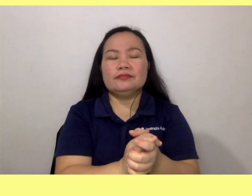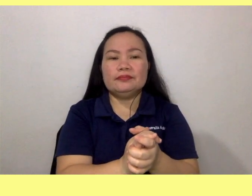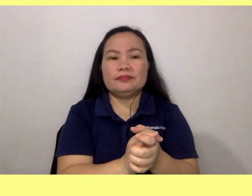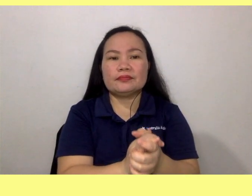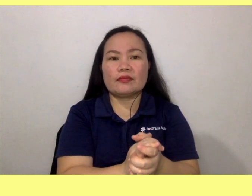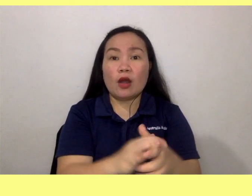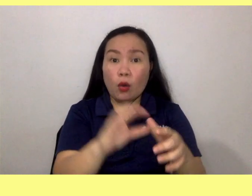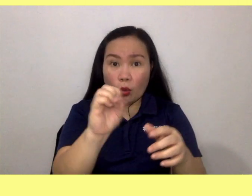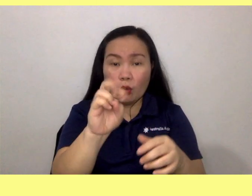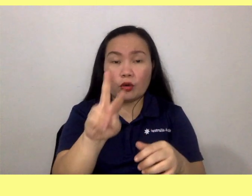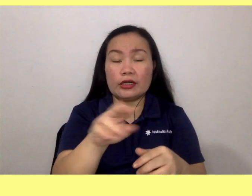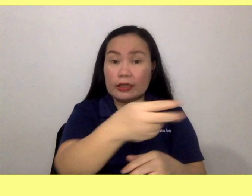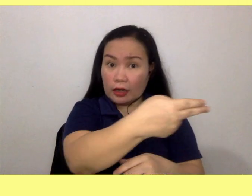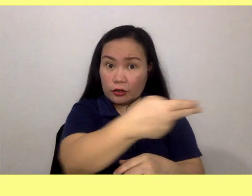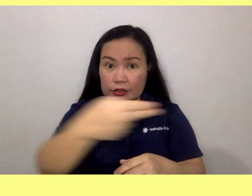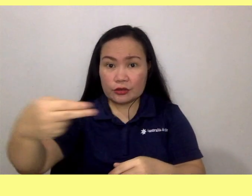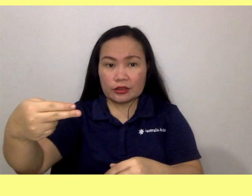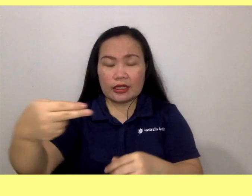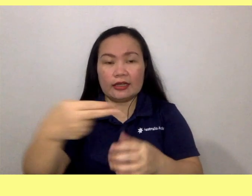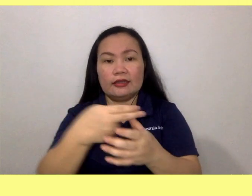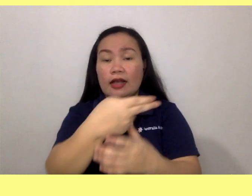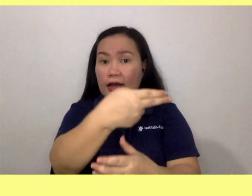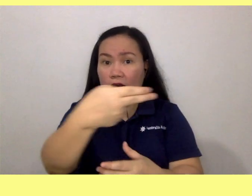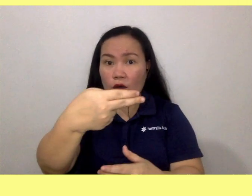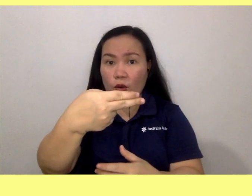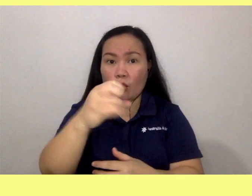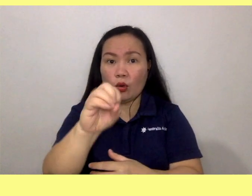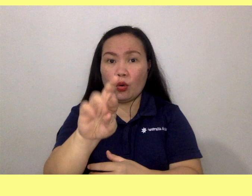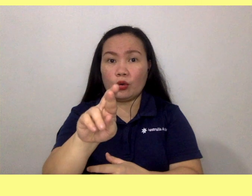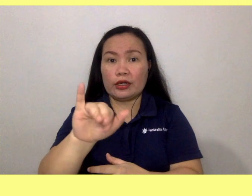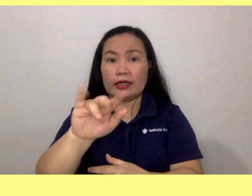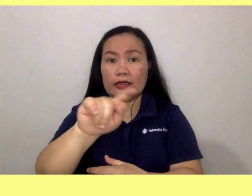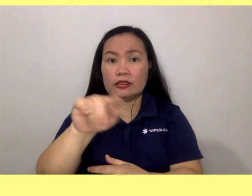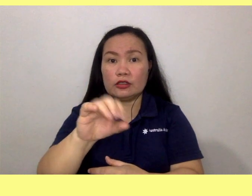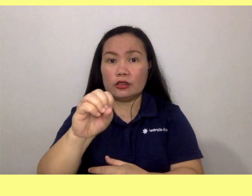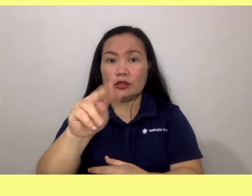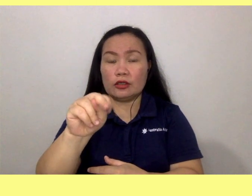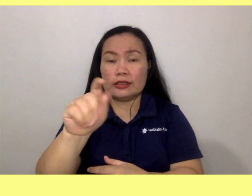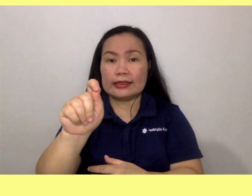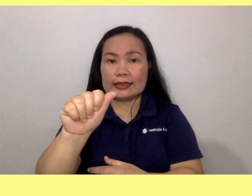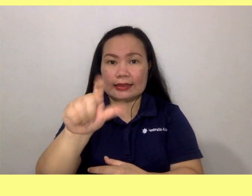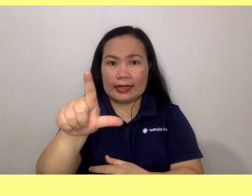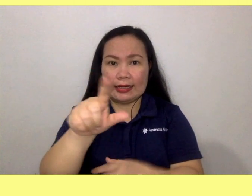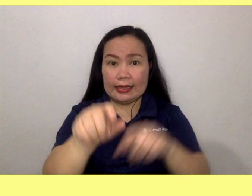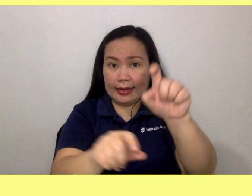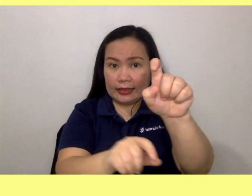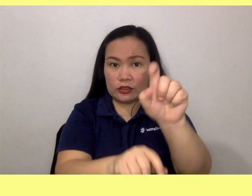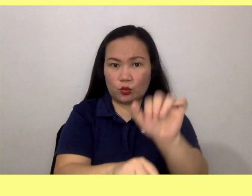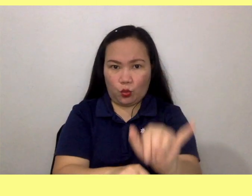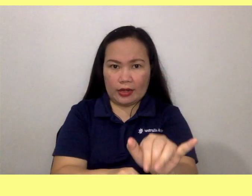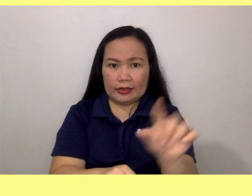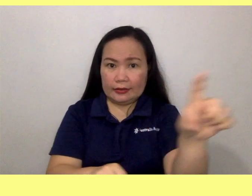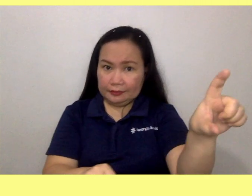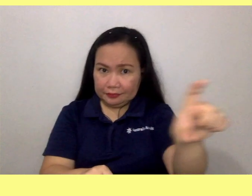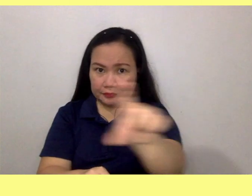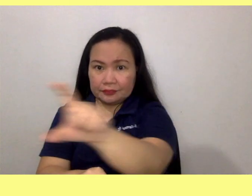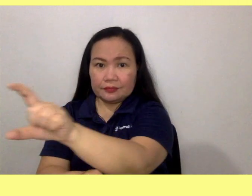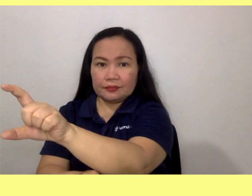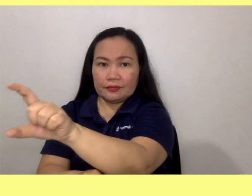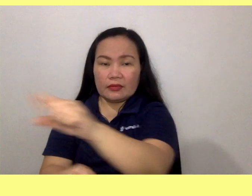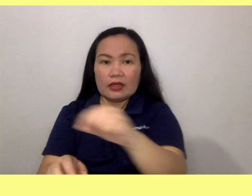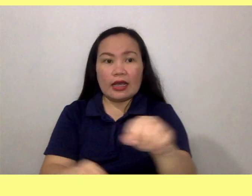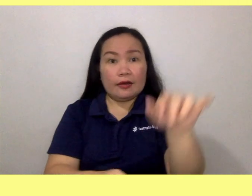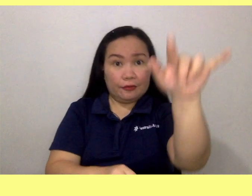2. Based from the ordered pairs. Kapag ang x natin ay 2, ang ating y ay 4. Okay?